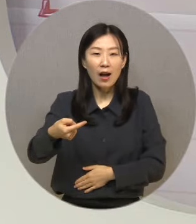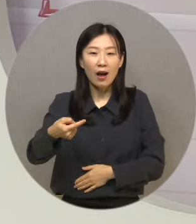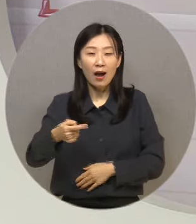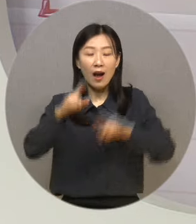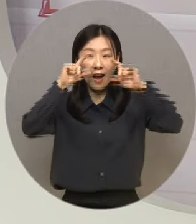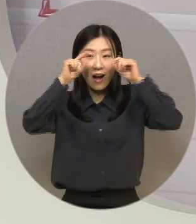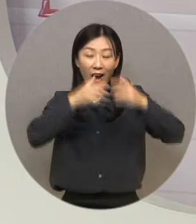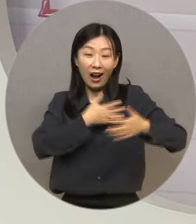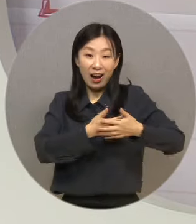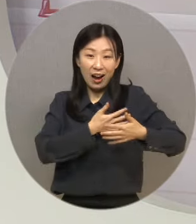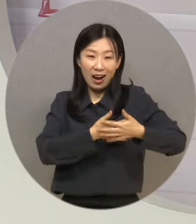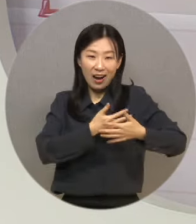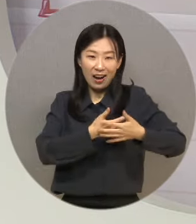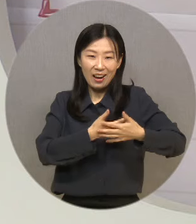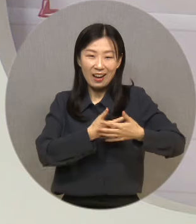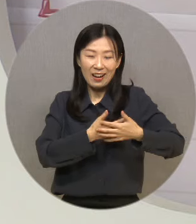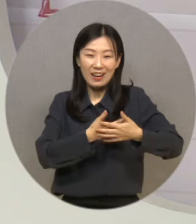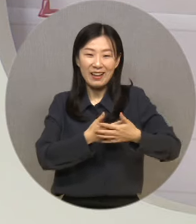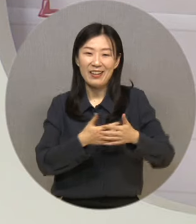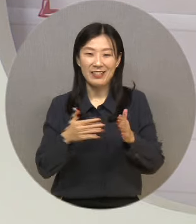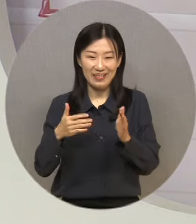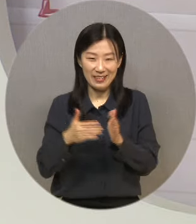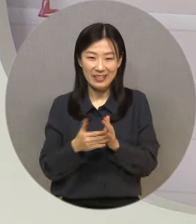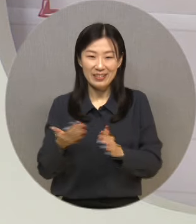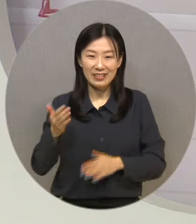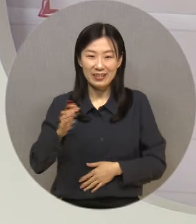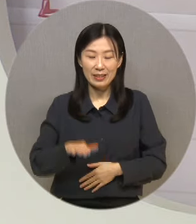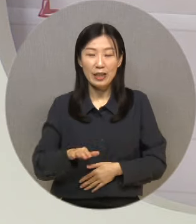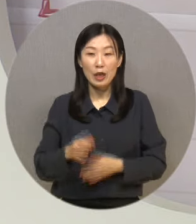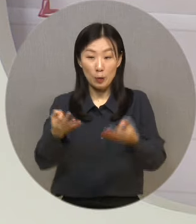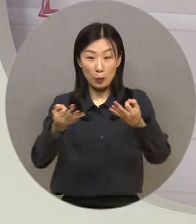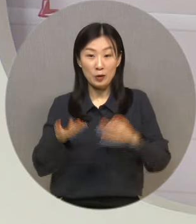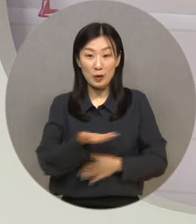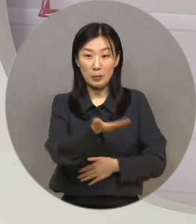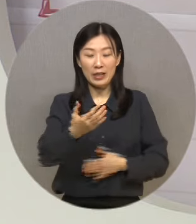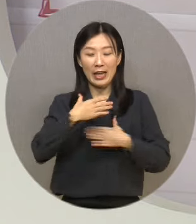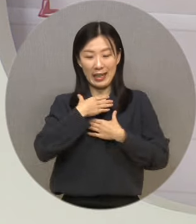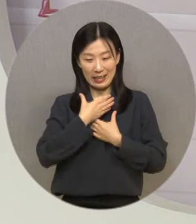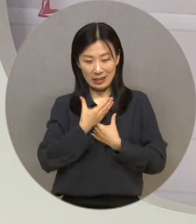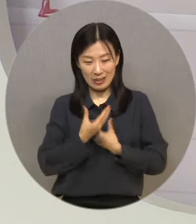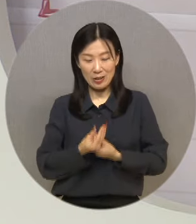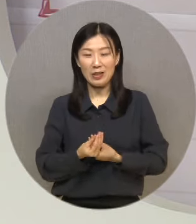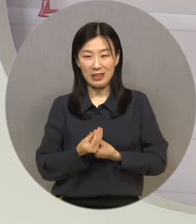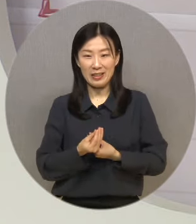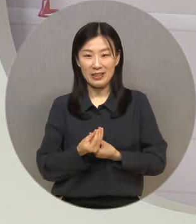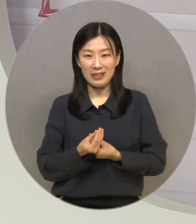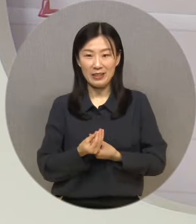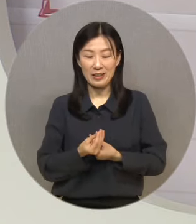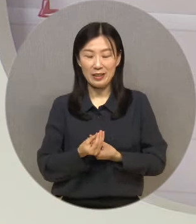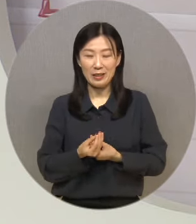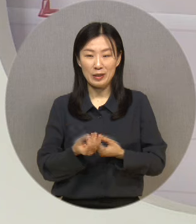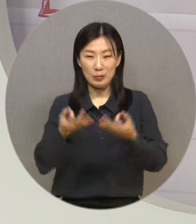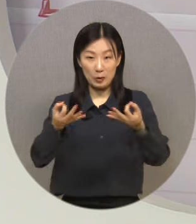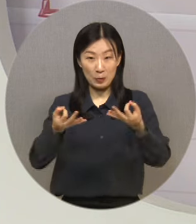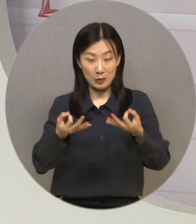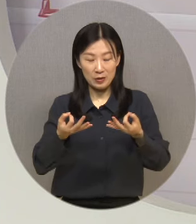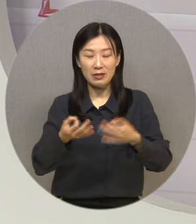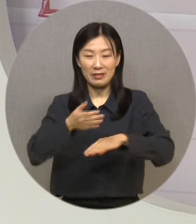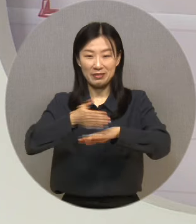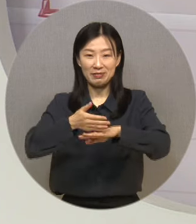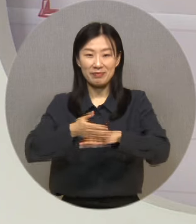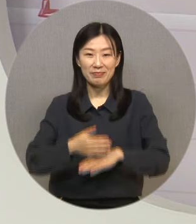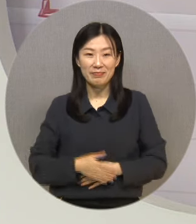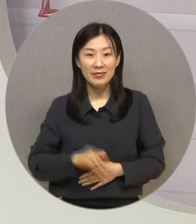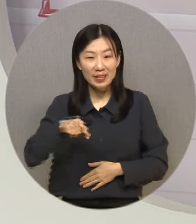긴장되고 그러잖아요. 그래서 시청자분들에게 이렇게 안정감을 드렸다는 거 감사합니다. 자, 이번에는 정금숙님을 만나보겠습니다.